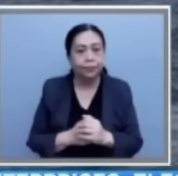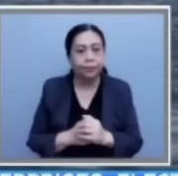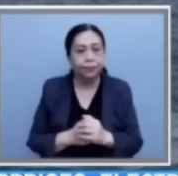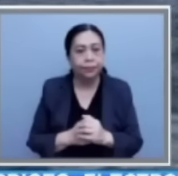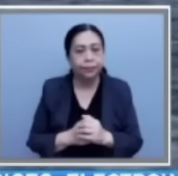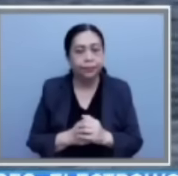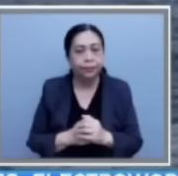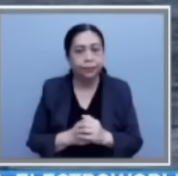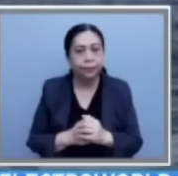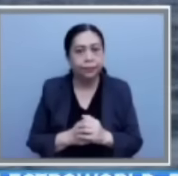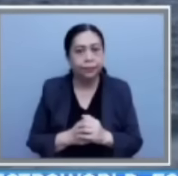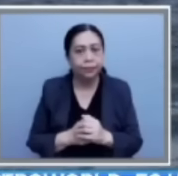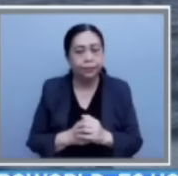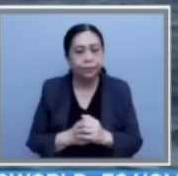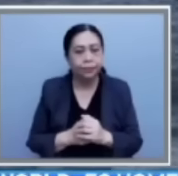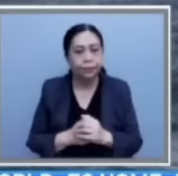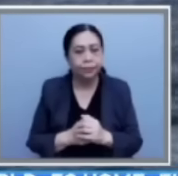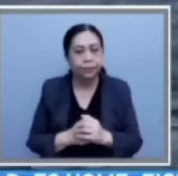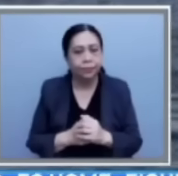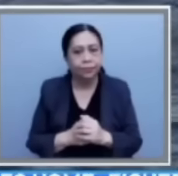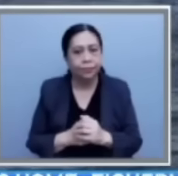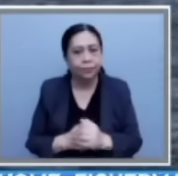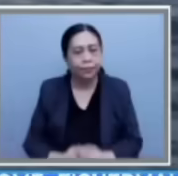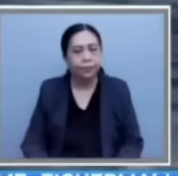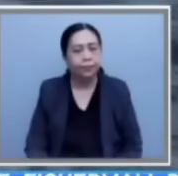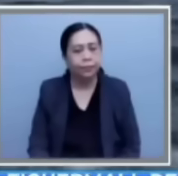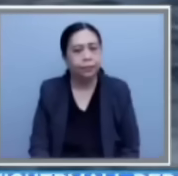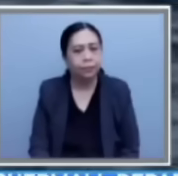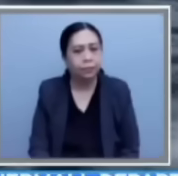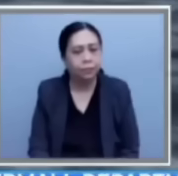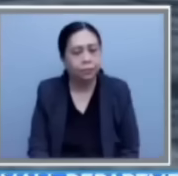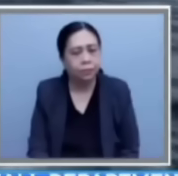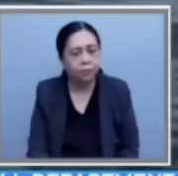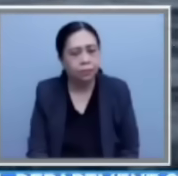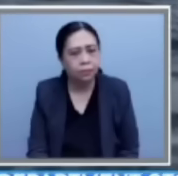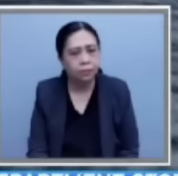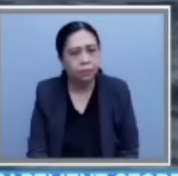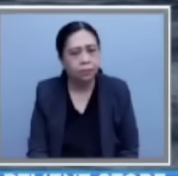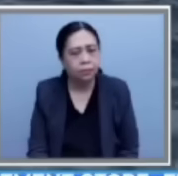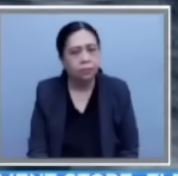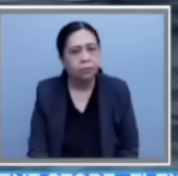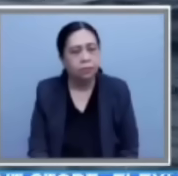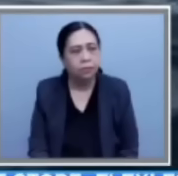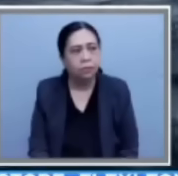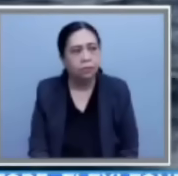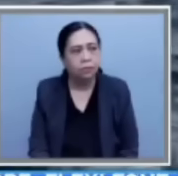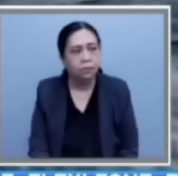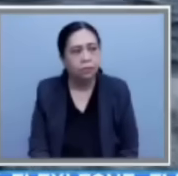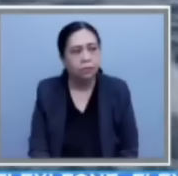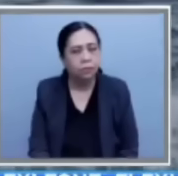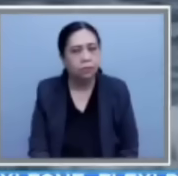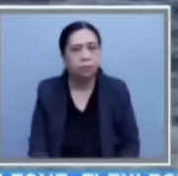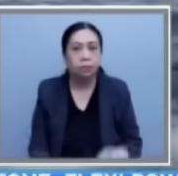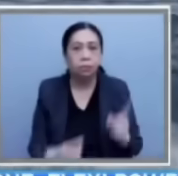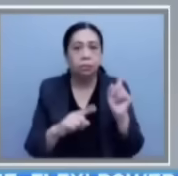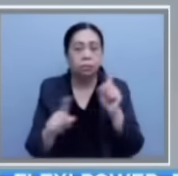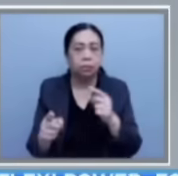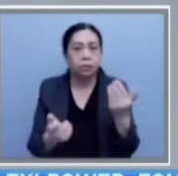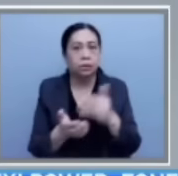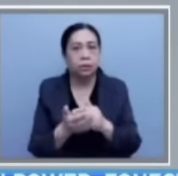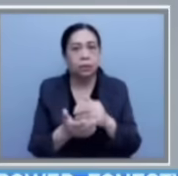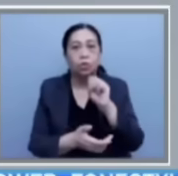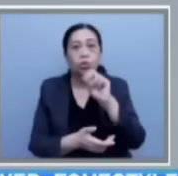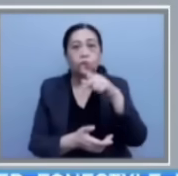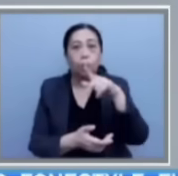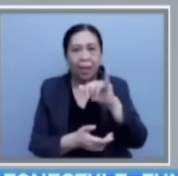siguro talaga talaga yung nangyari doon sa ating ah fly mission kung saan tayo nga nakasama